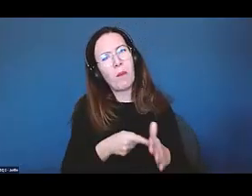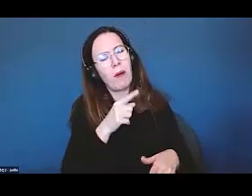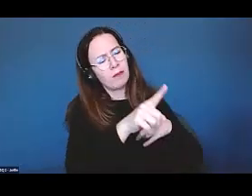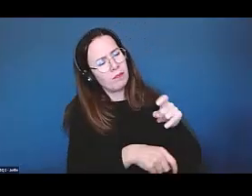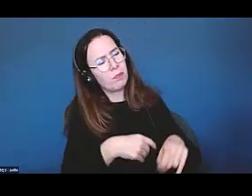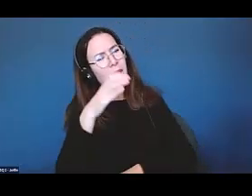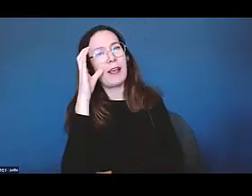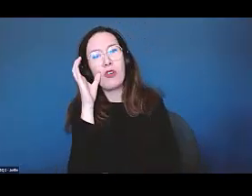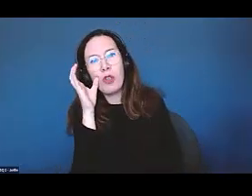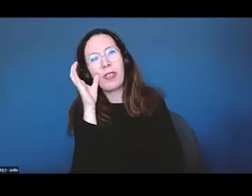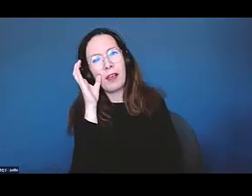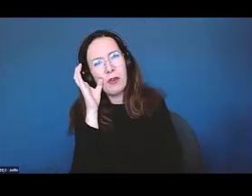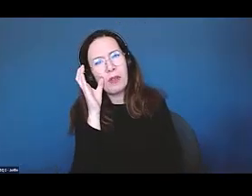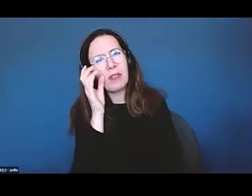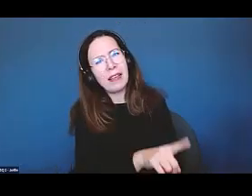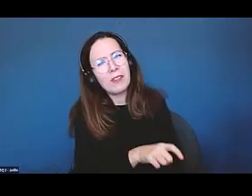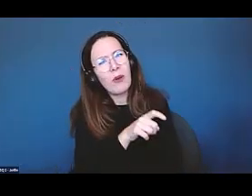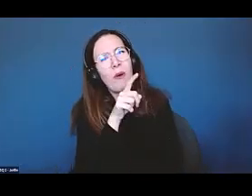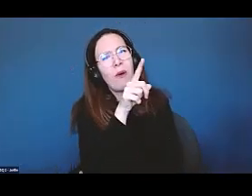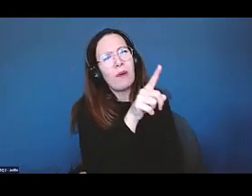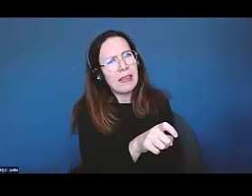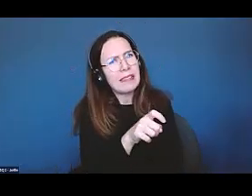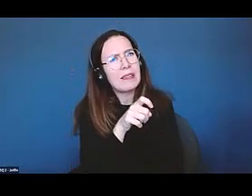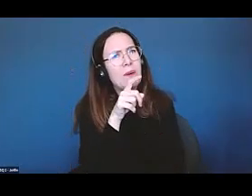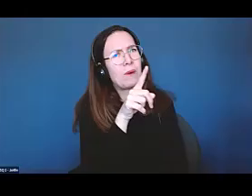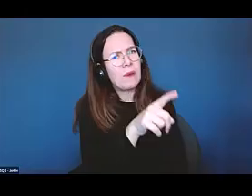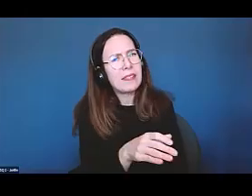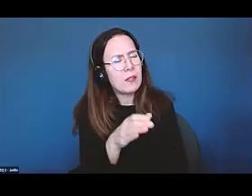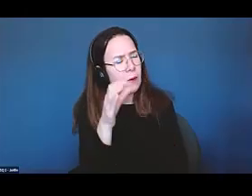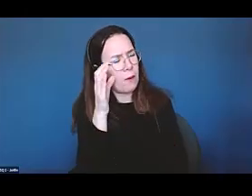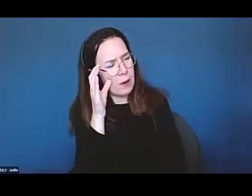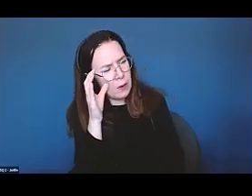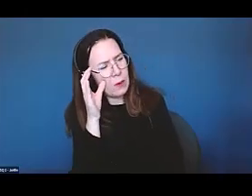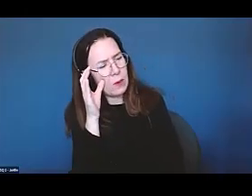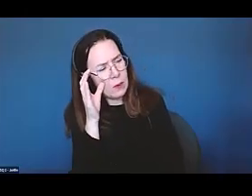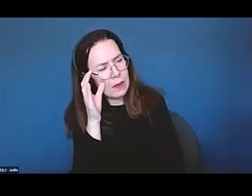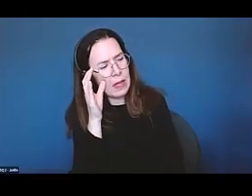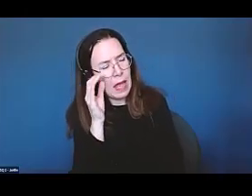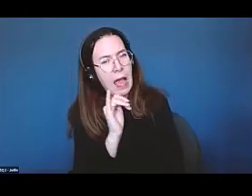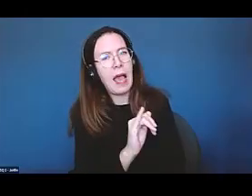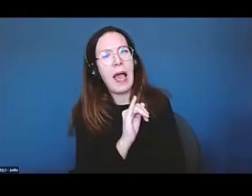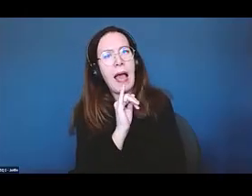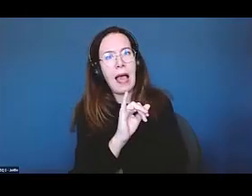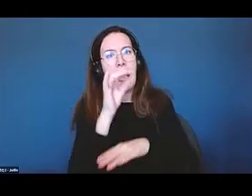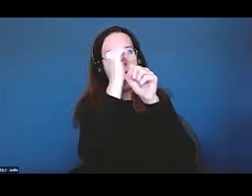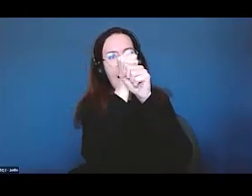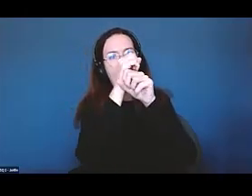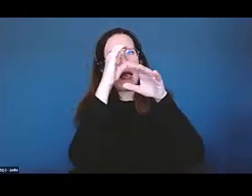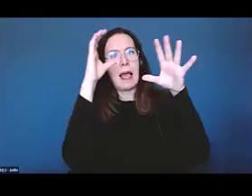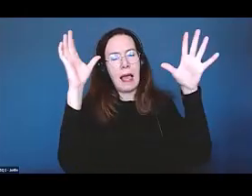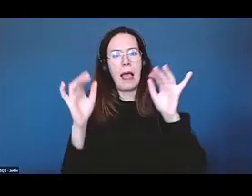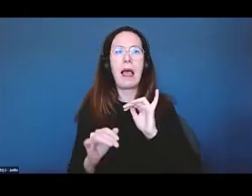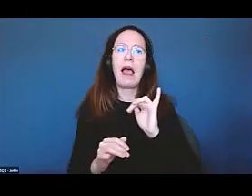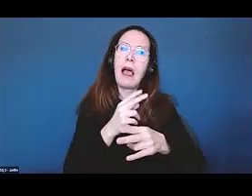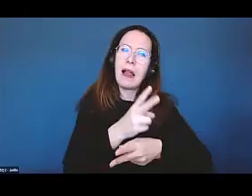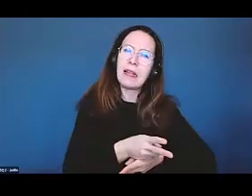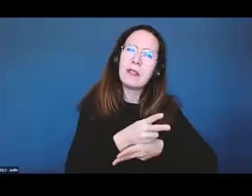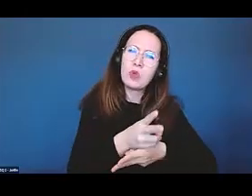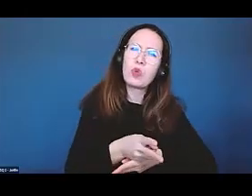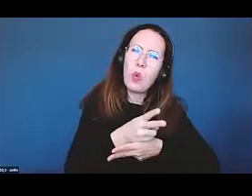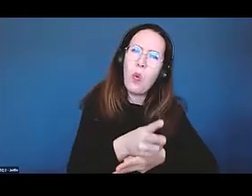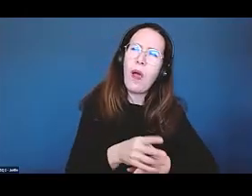a commencé à écouter véritablement, à poser des questions difficiles, on est arrivé à comprendre comment les soins sont